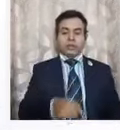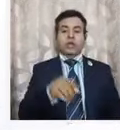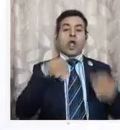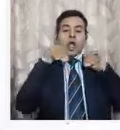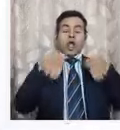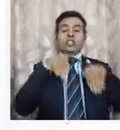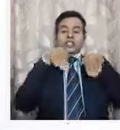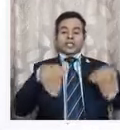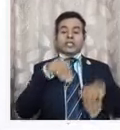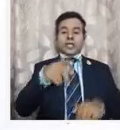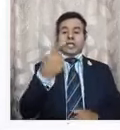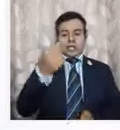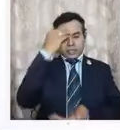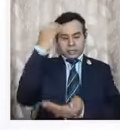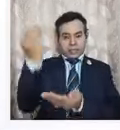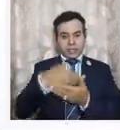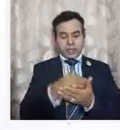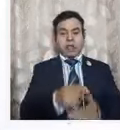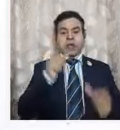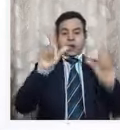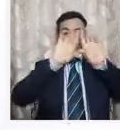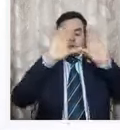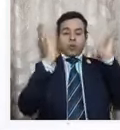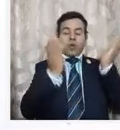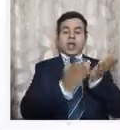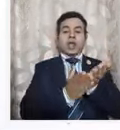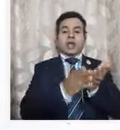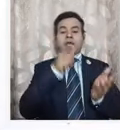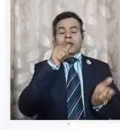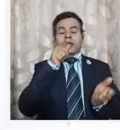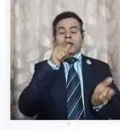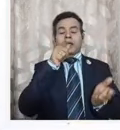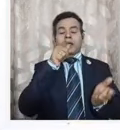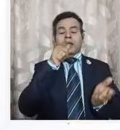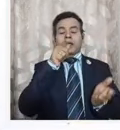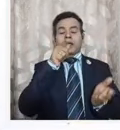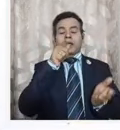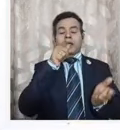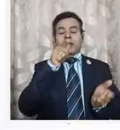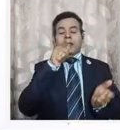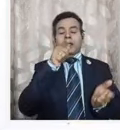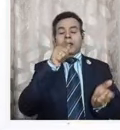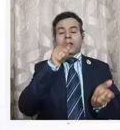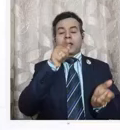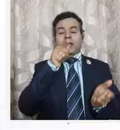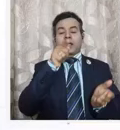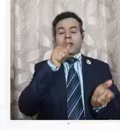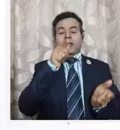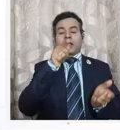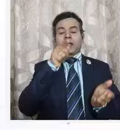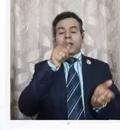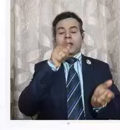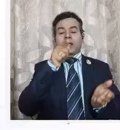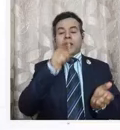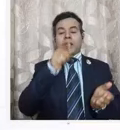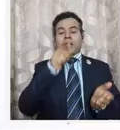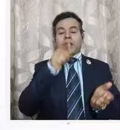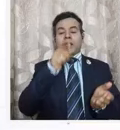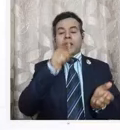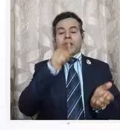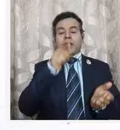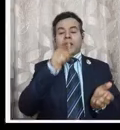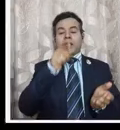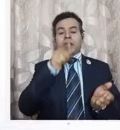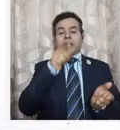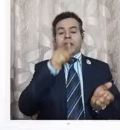1,50,000টি গগলস, 1,50,000টি N95 রেসপিরেটরি মাস্ক এবং 65,000 ফেস শিল্ড প্রদান করেছে। আমরা